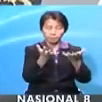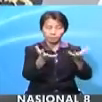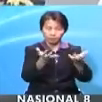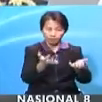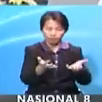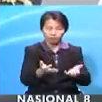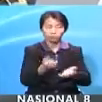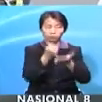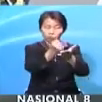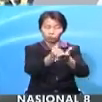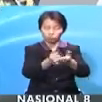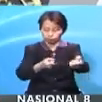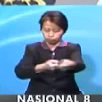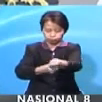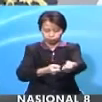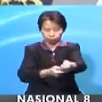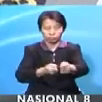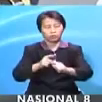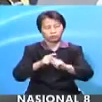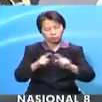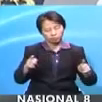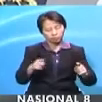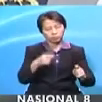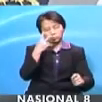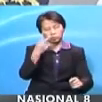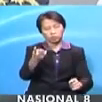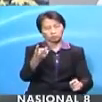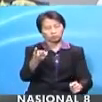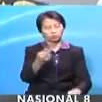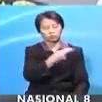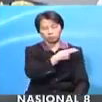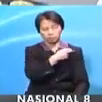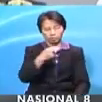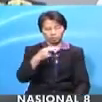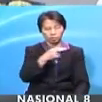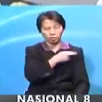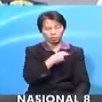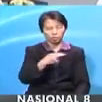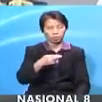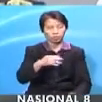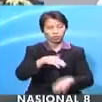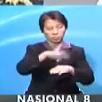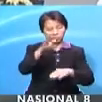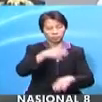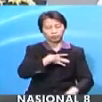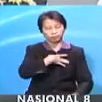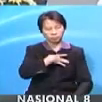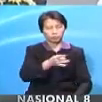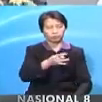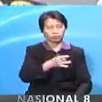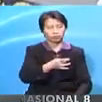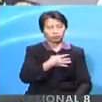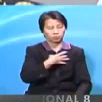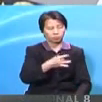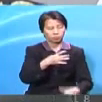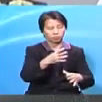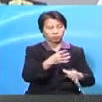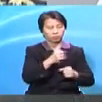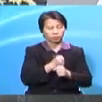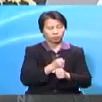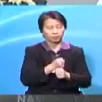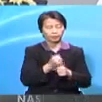kebakaran tetapi nampaknya Indonesia nih dia lebih berminat untuk mendapatkan